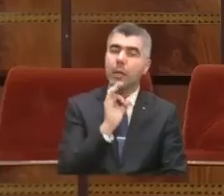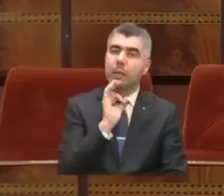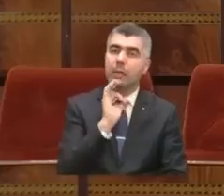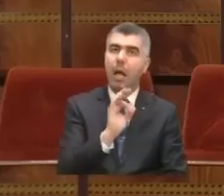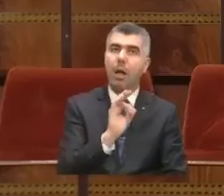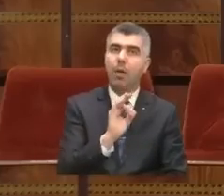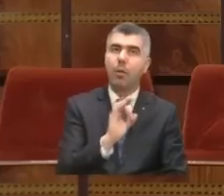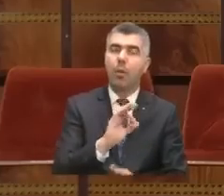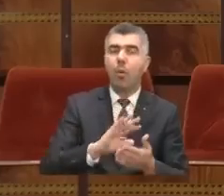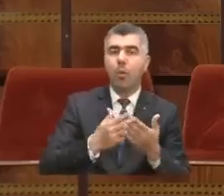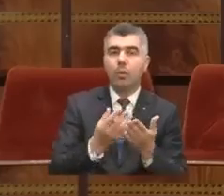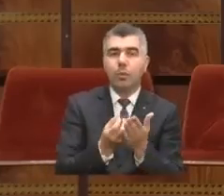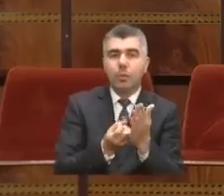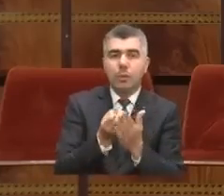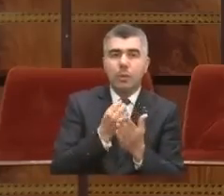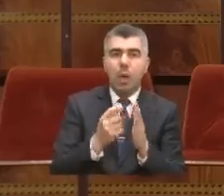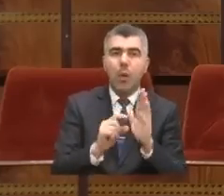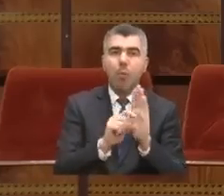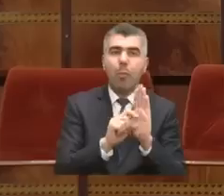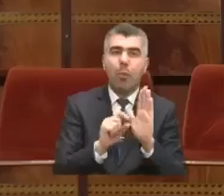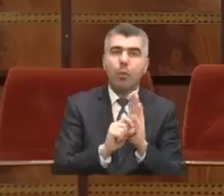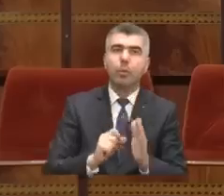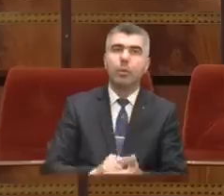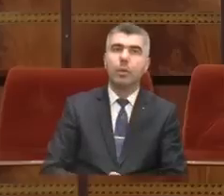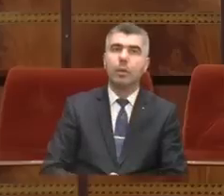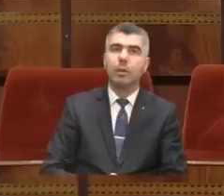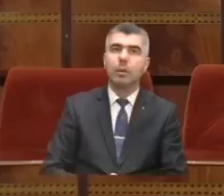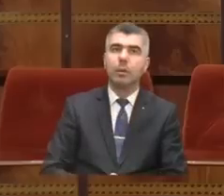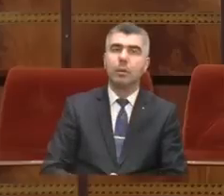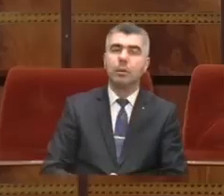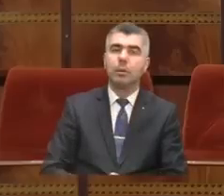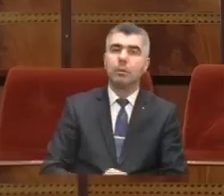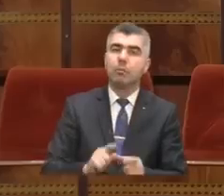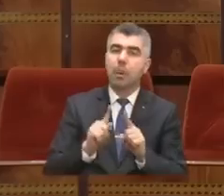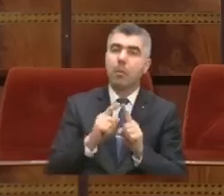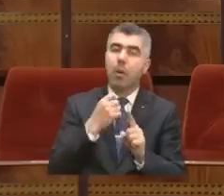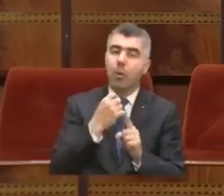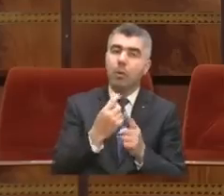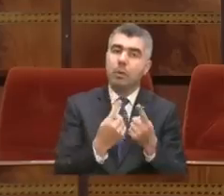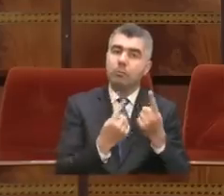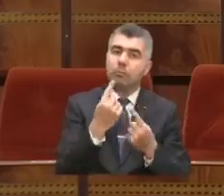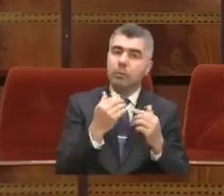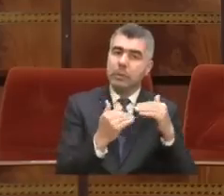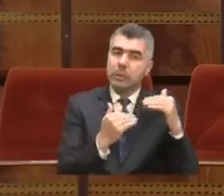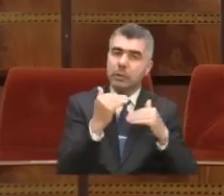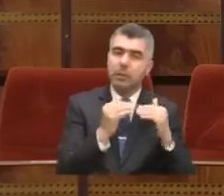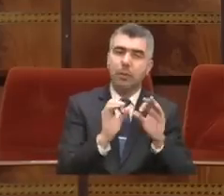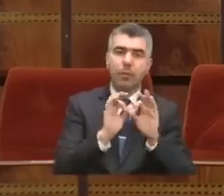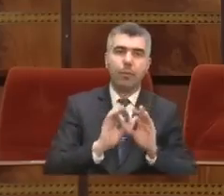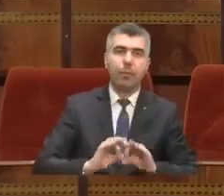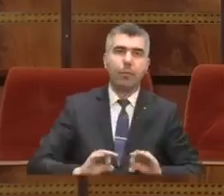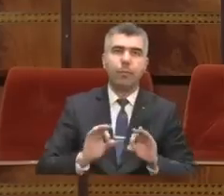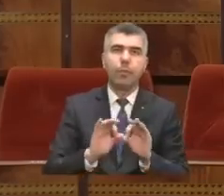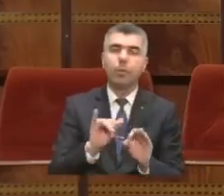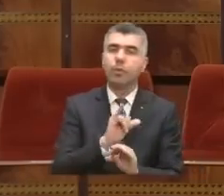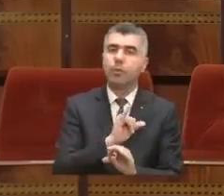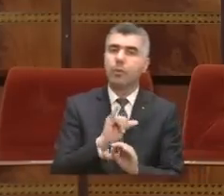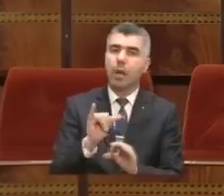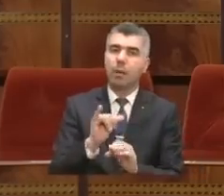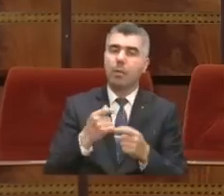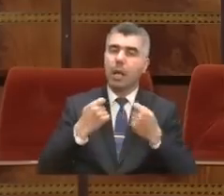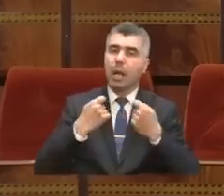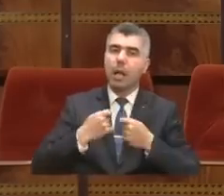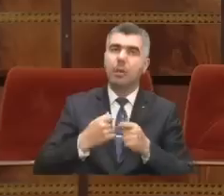أو لرأيها في موضوع ما ونتهمها مسألة المزايدات، لن نقبل. السيد